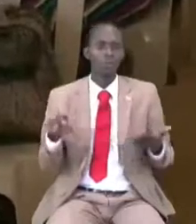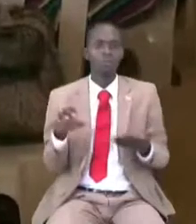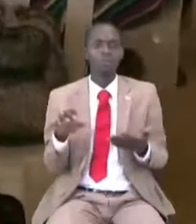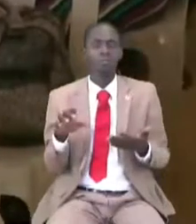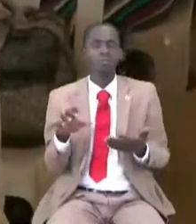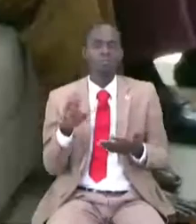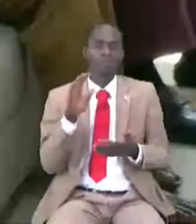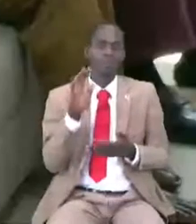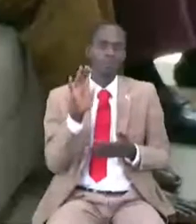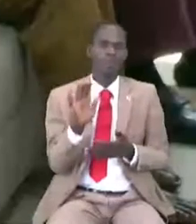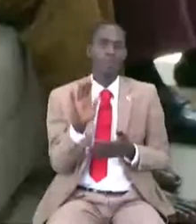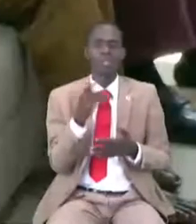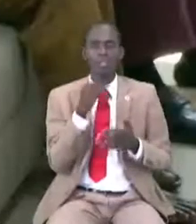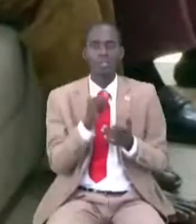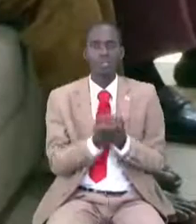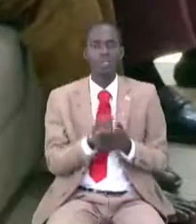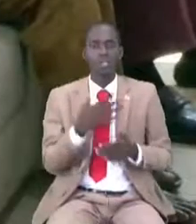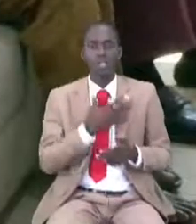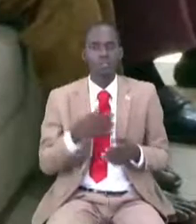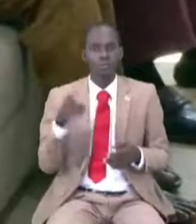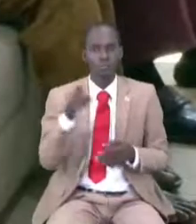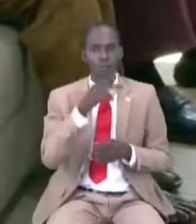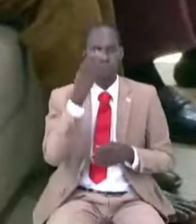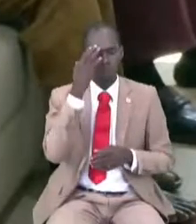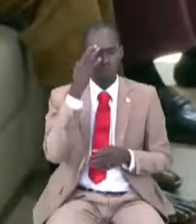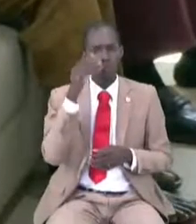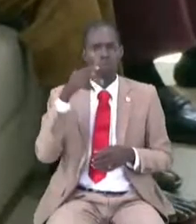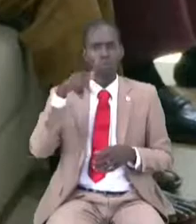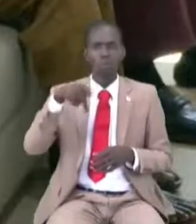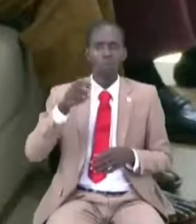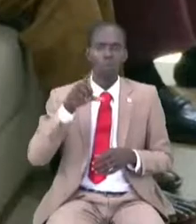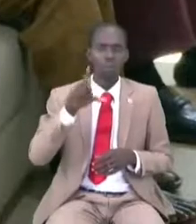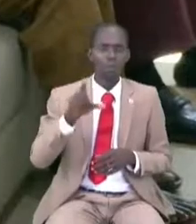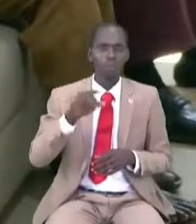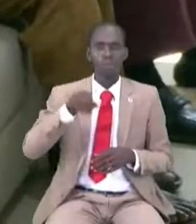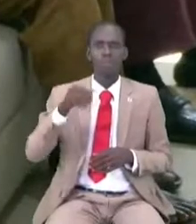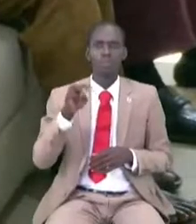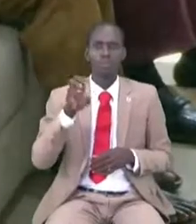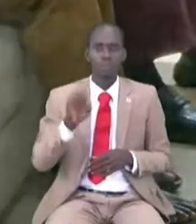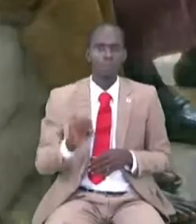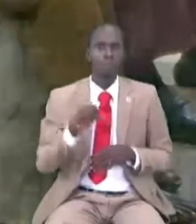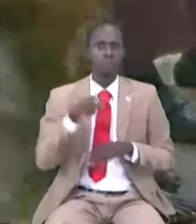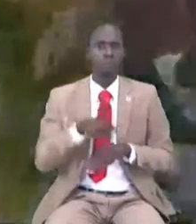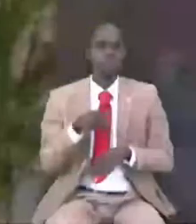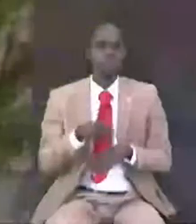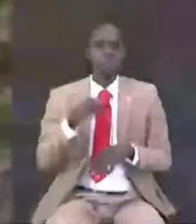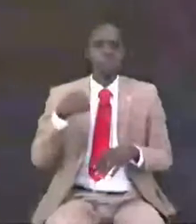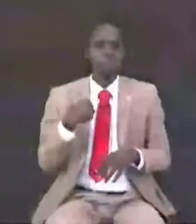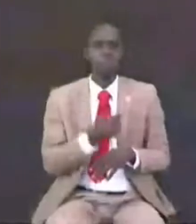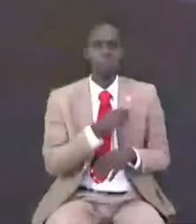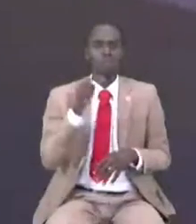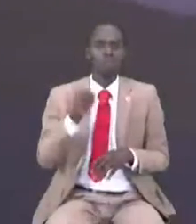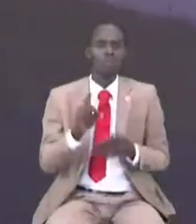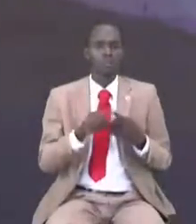Prédicateur, Paul, Jean, Pierre, vous le savez. Nous devons le savoir. Et vous le savez, Jésus a paru